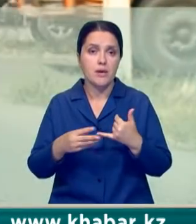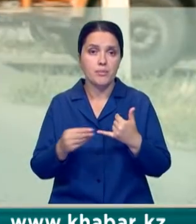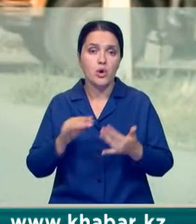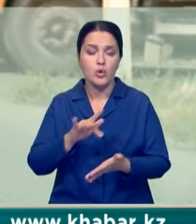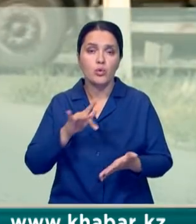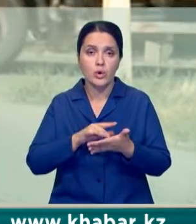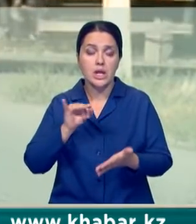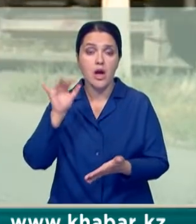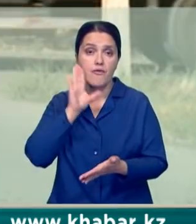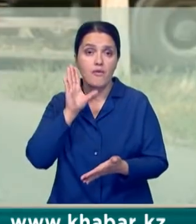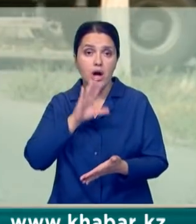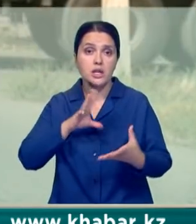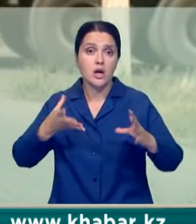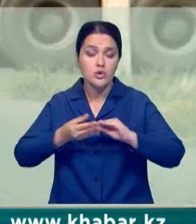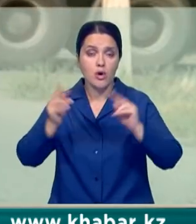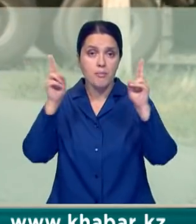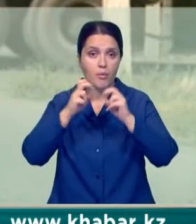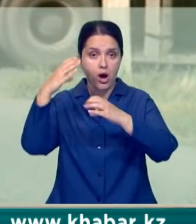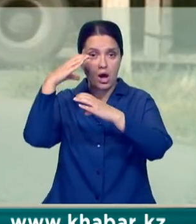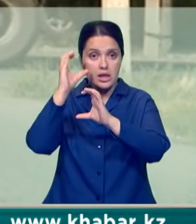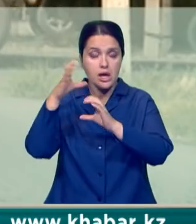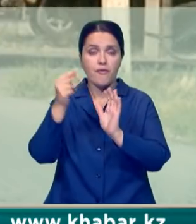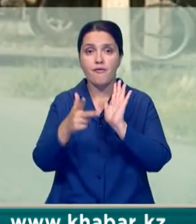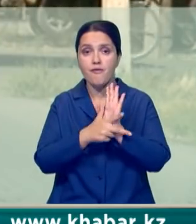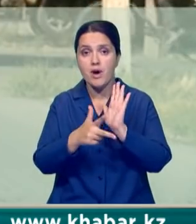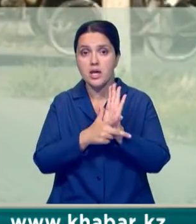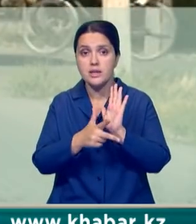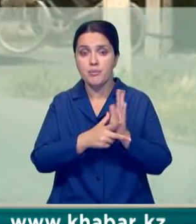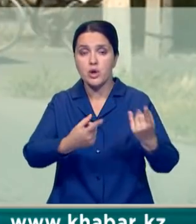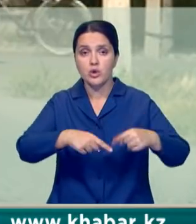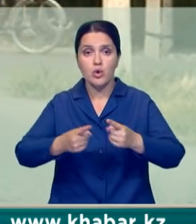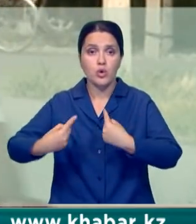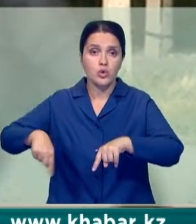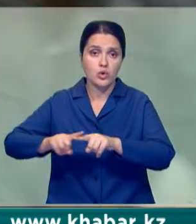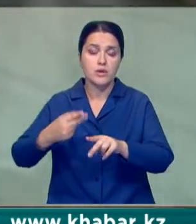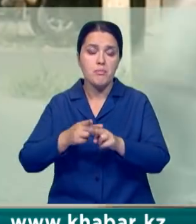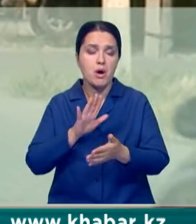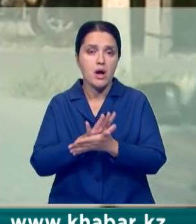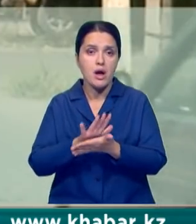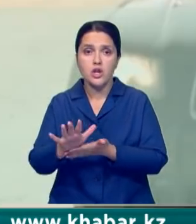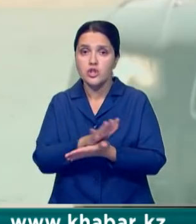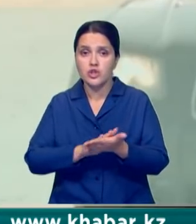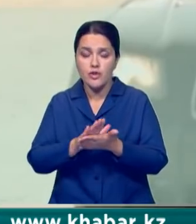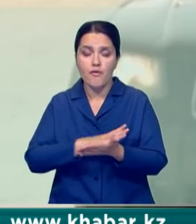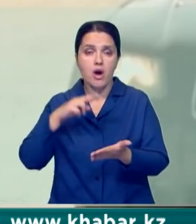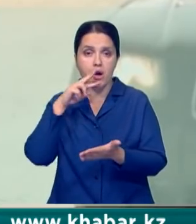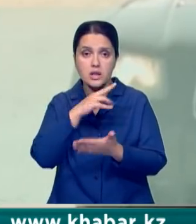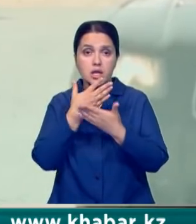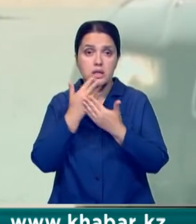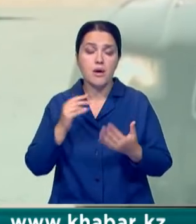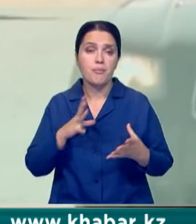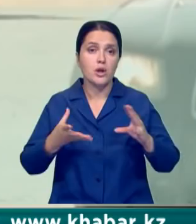по результатам анализа во всех восьми точках превышений загрязняющих веществ не обнаружено так по